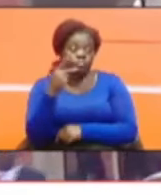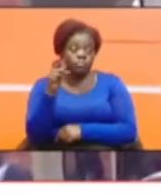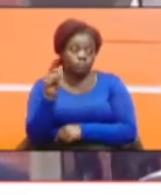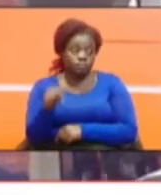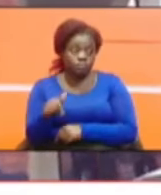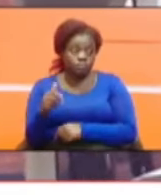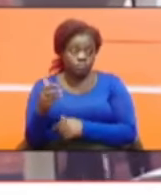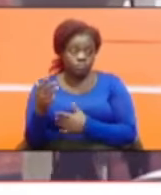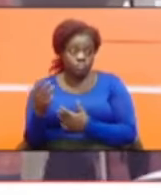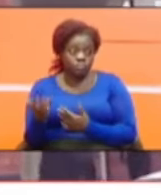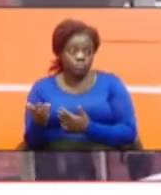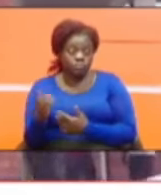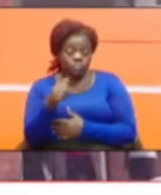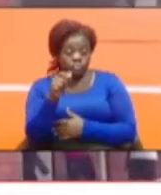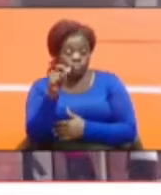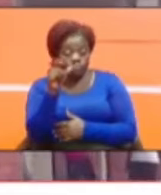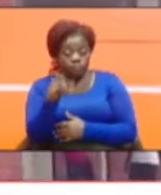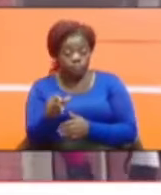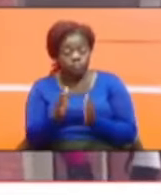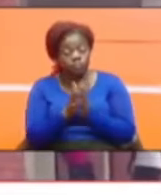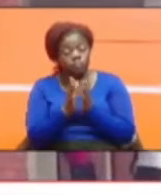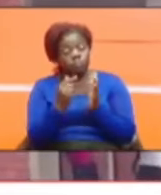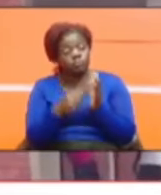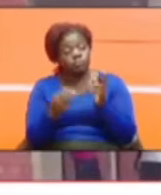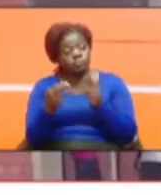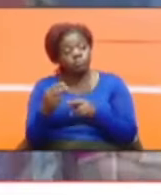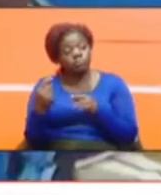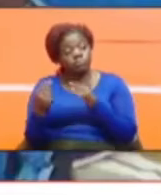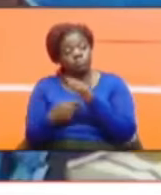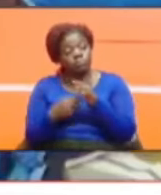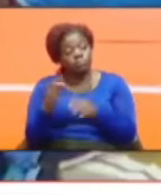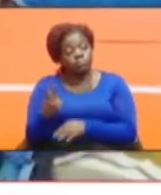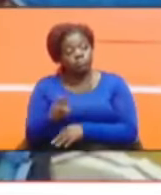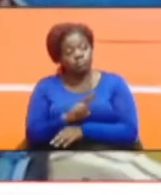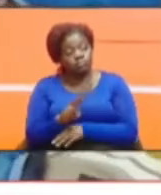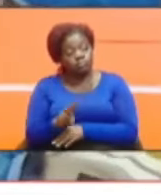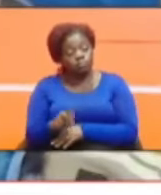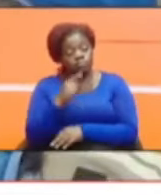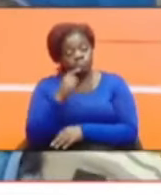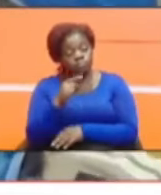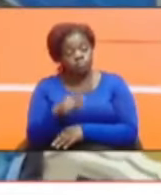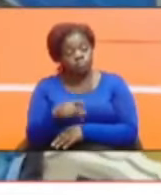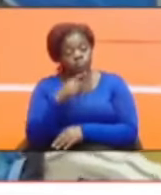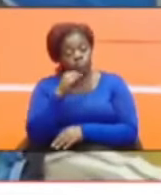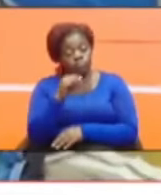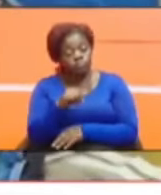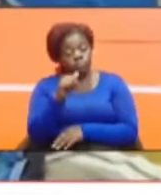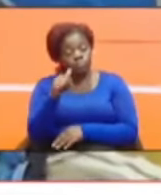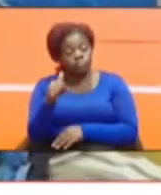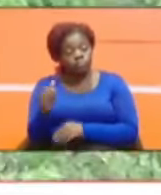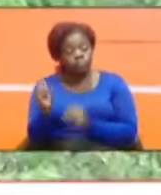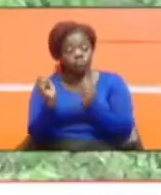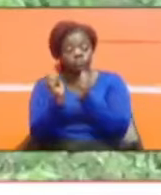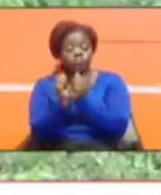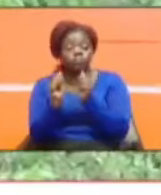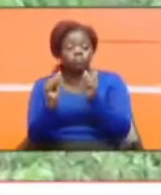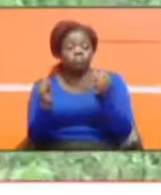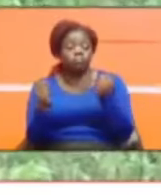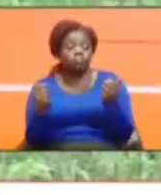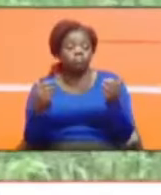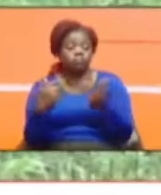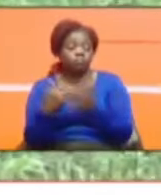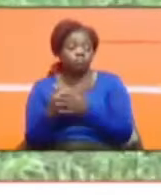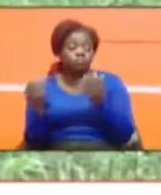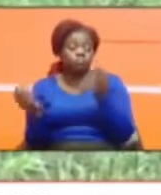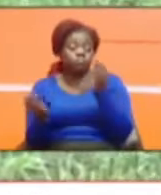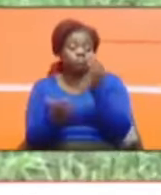2007 niyomanyonnyole ki ekyaliwo ku mbeera efaanana bw'etyo. Kanyika ategeeza nti abasajja bano n'abalala abatannakwatibwa baludde nga